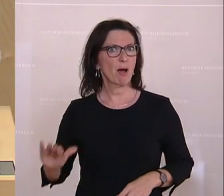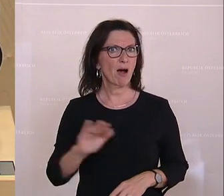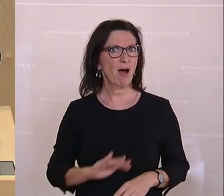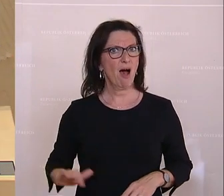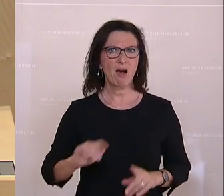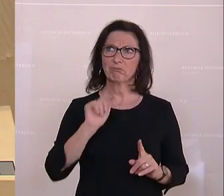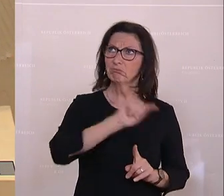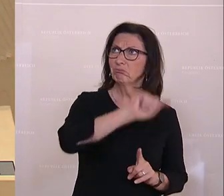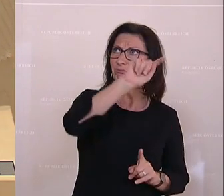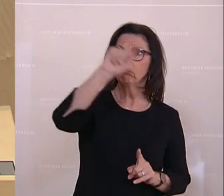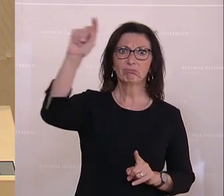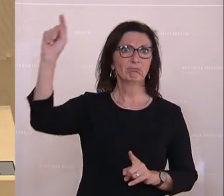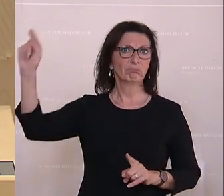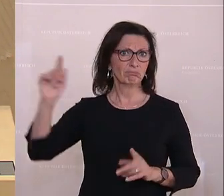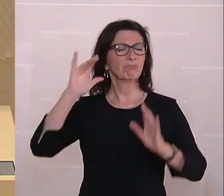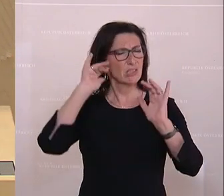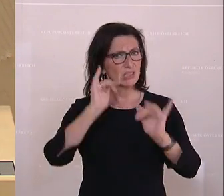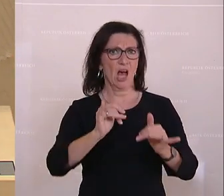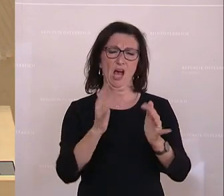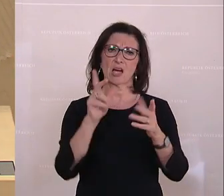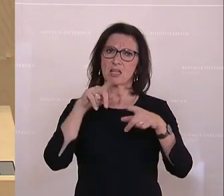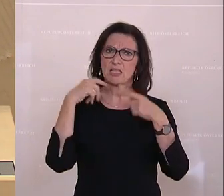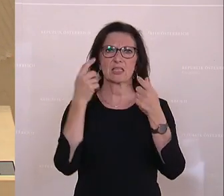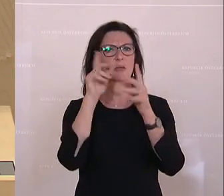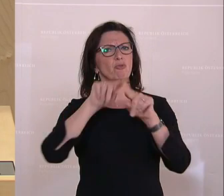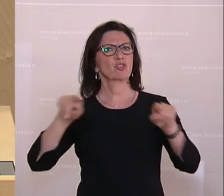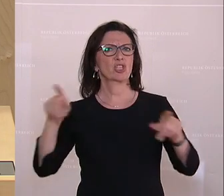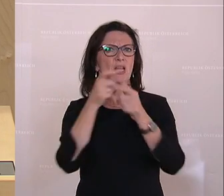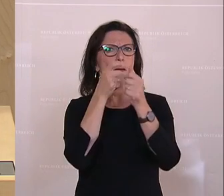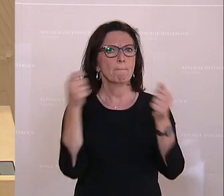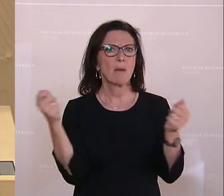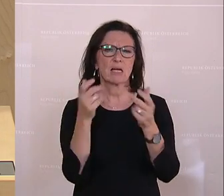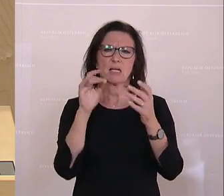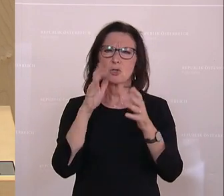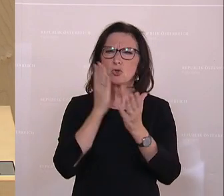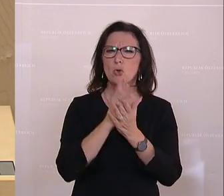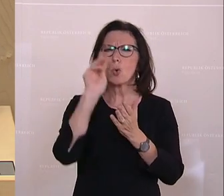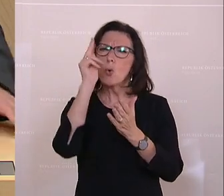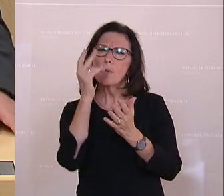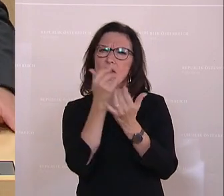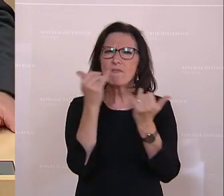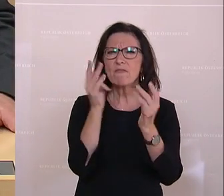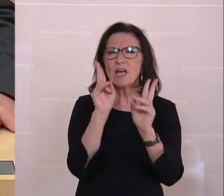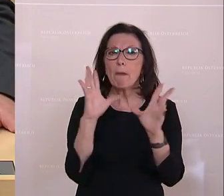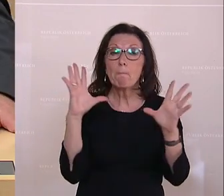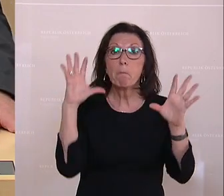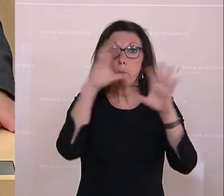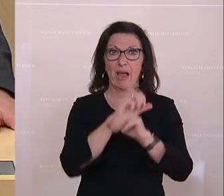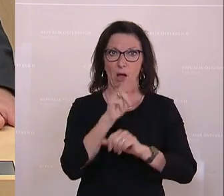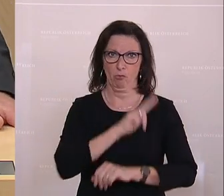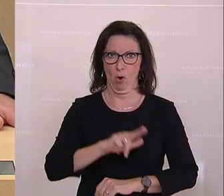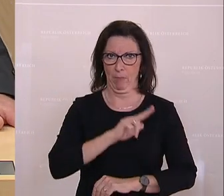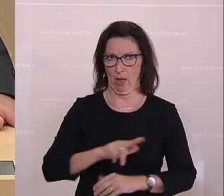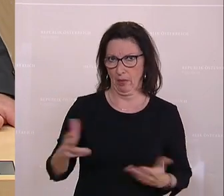durchaus Maßnahmen und Überlegungen gibt, die Blackout-Vorsorge in Österreich auszubauen. Und ich glaube, es ist notwendig